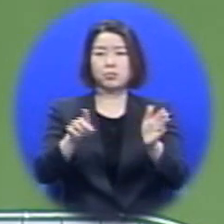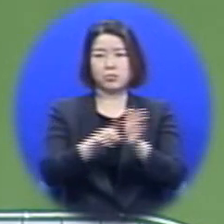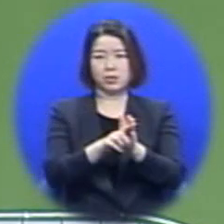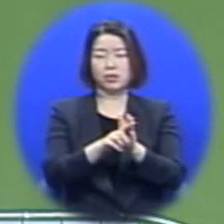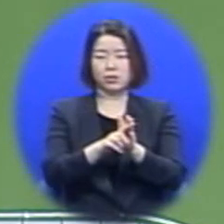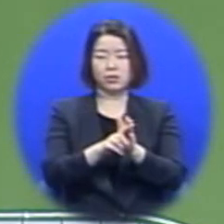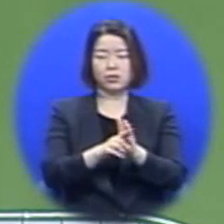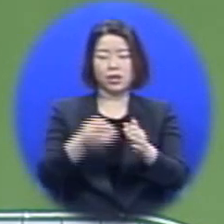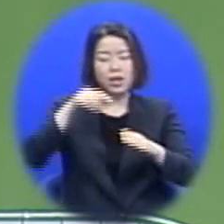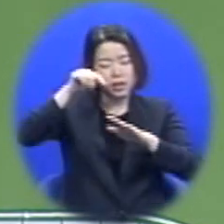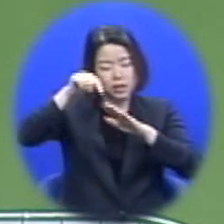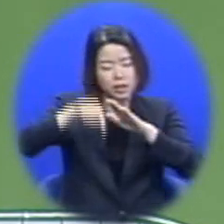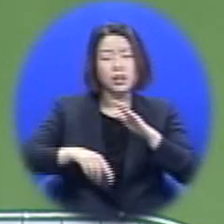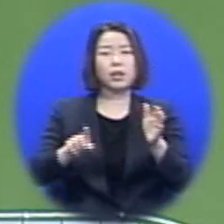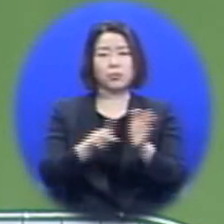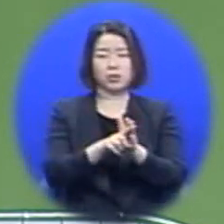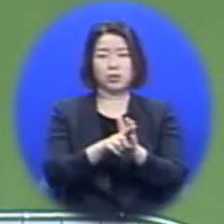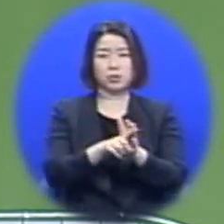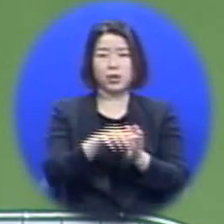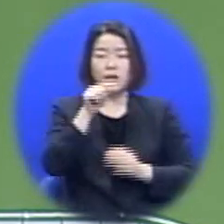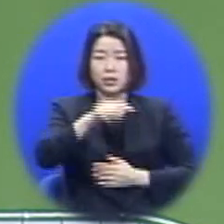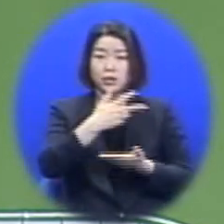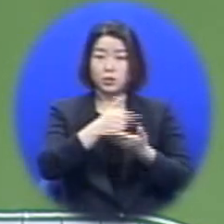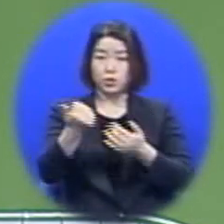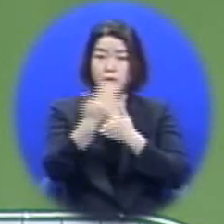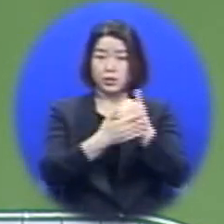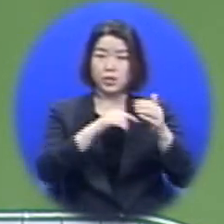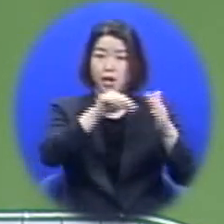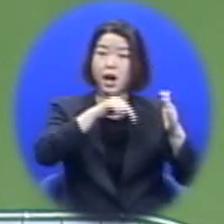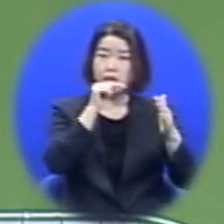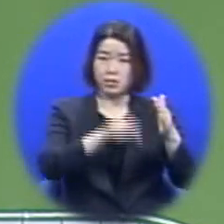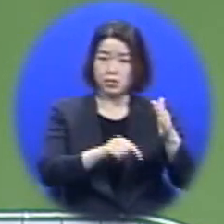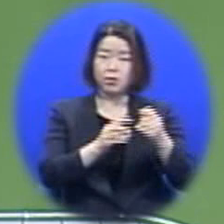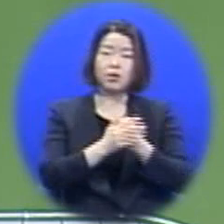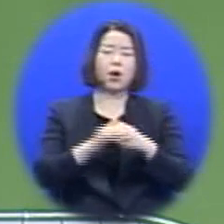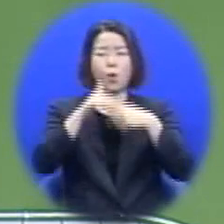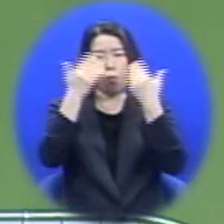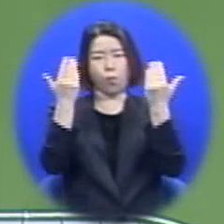믿었습니다. 그리고 그 주님의 은혜 안에서 그가